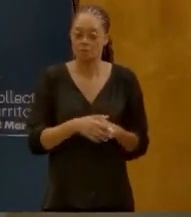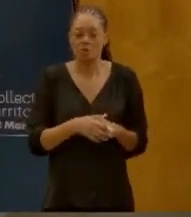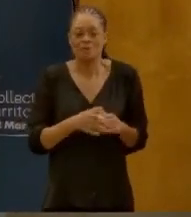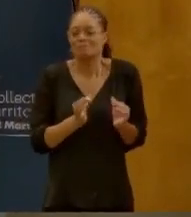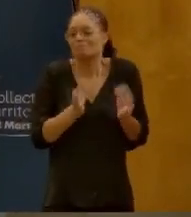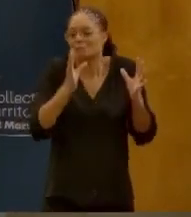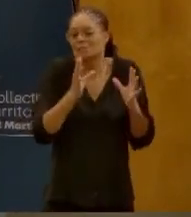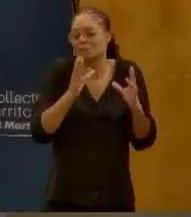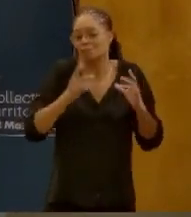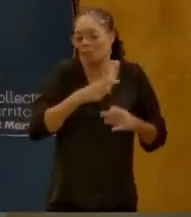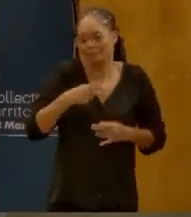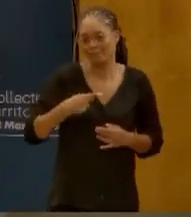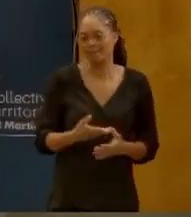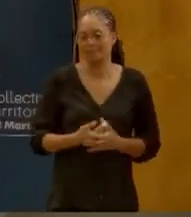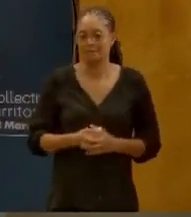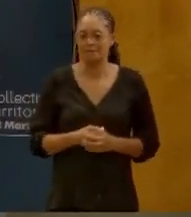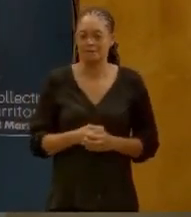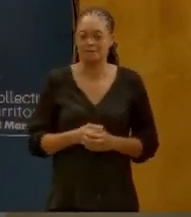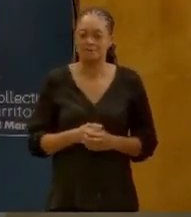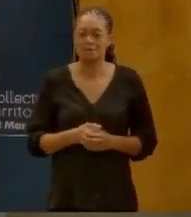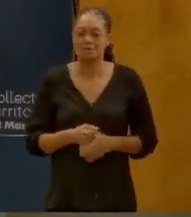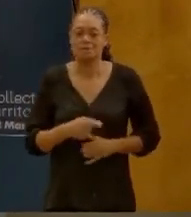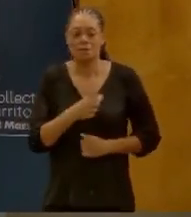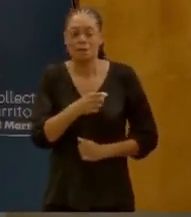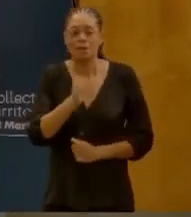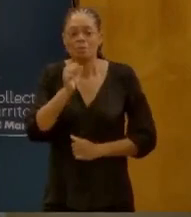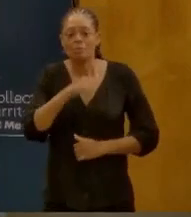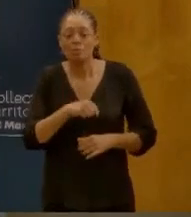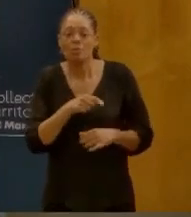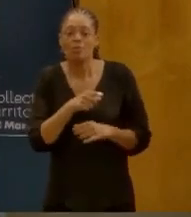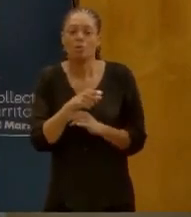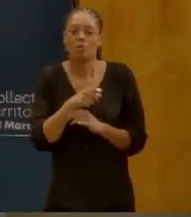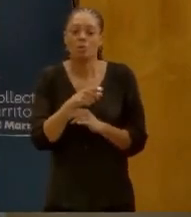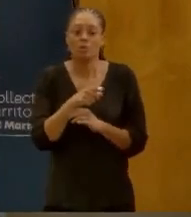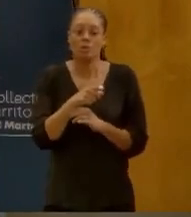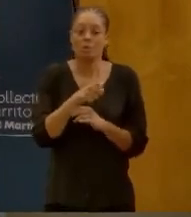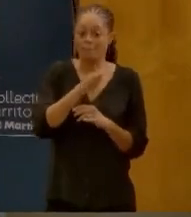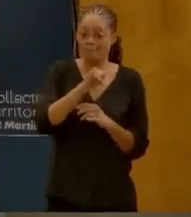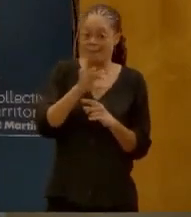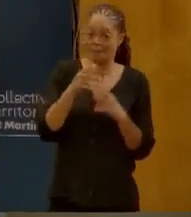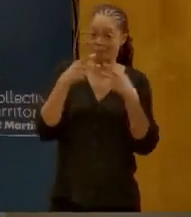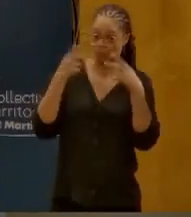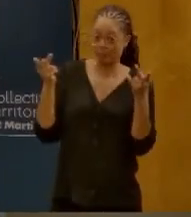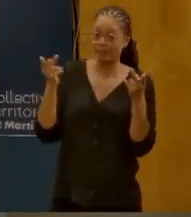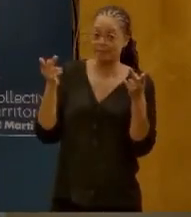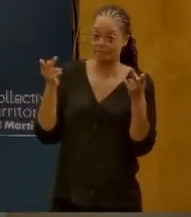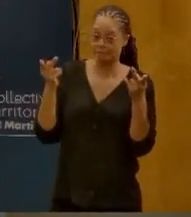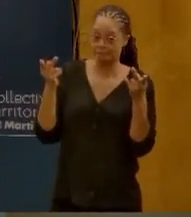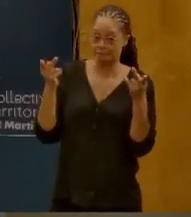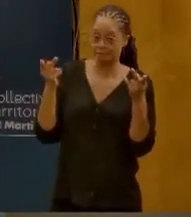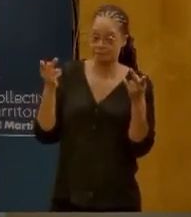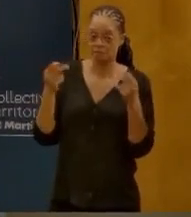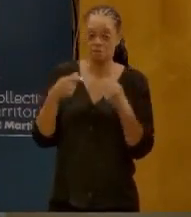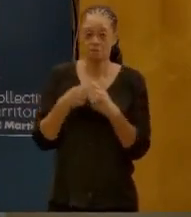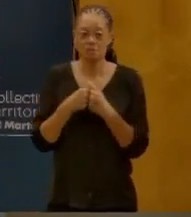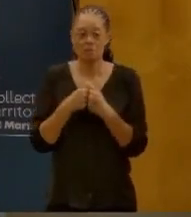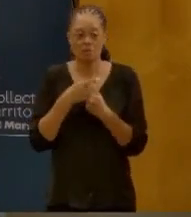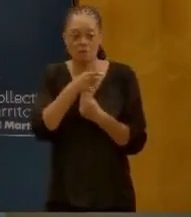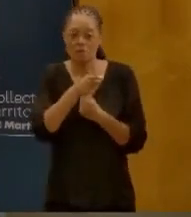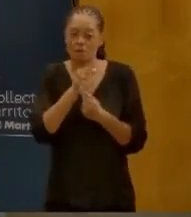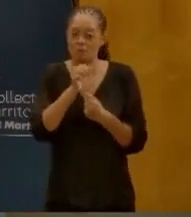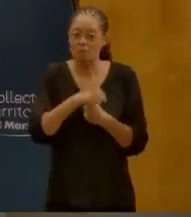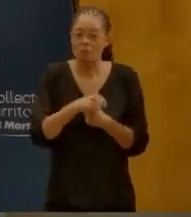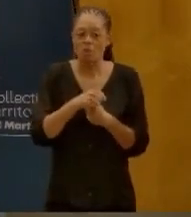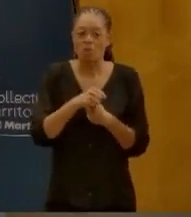propriétaire, en fait. Donc, il peut, c'est déjà un bail qui est publié, donc, il peut être donné